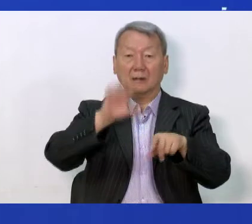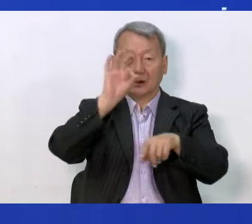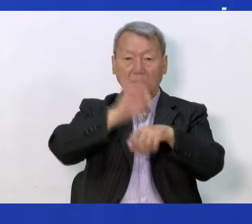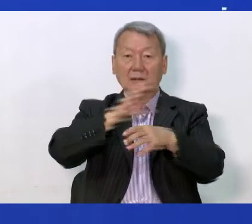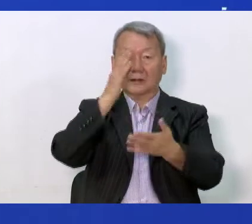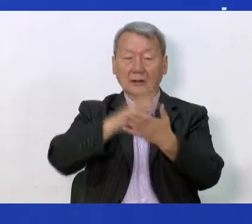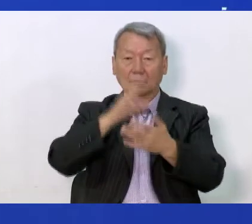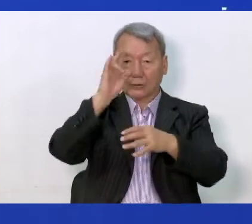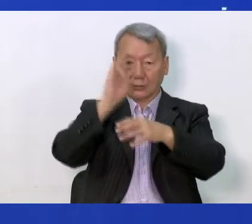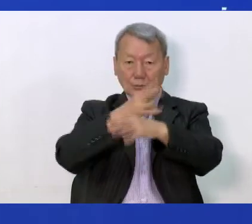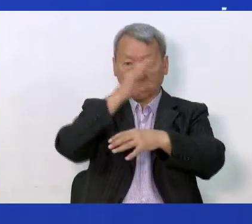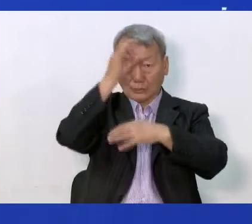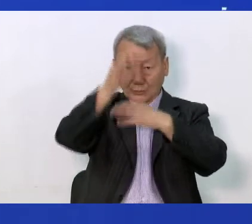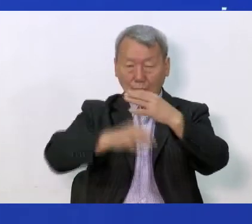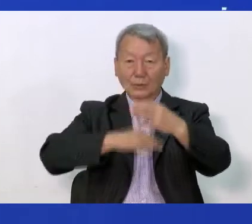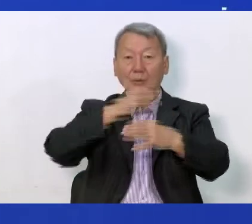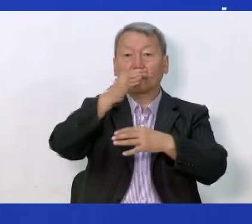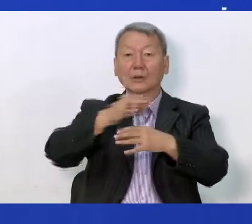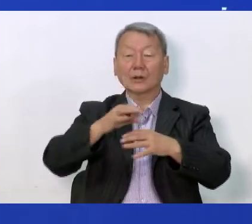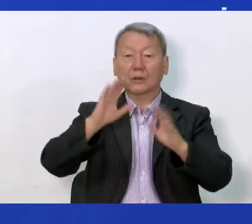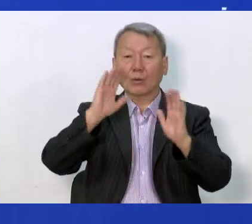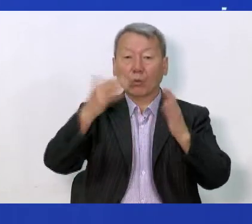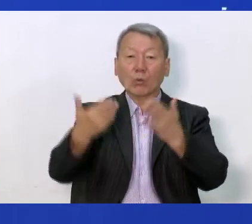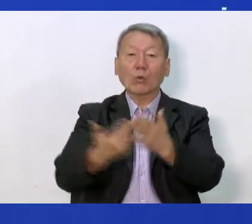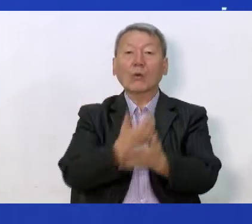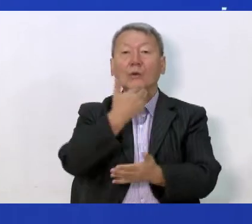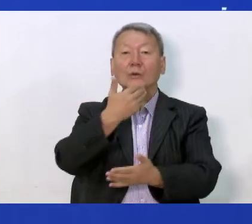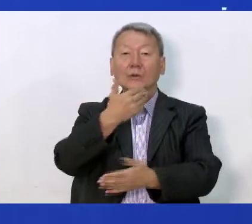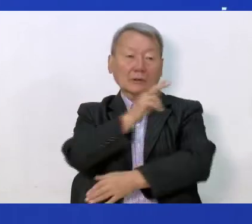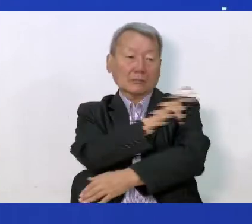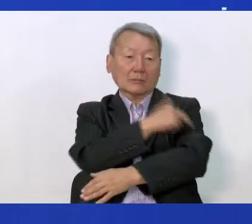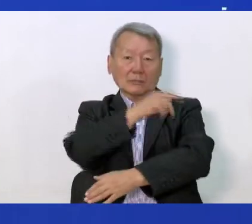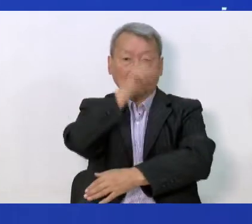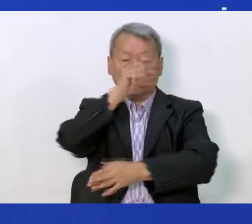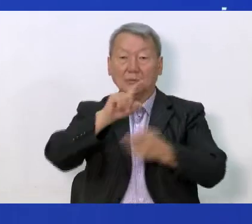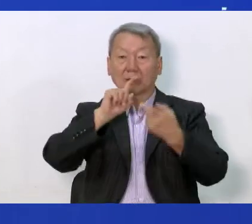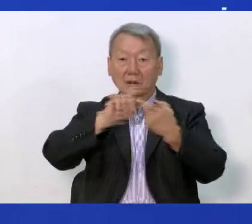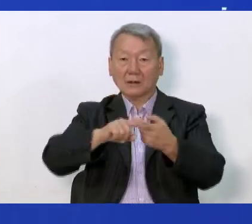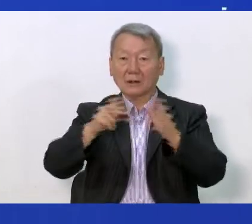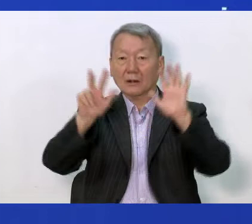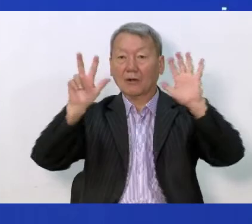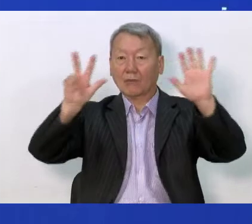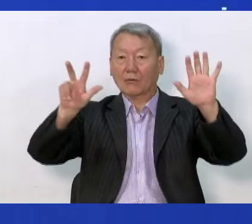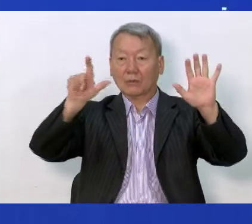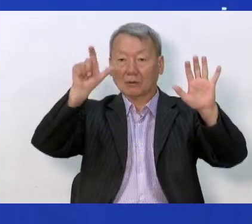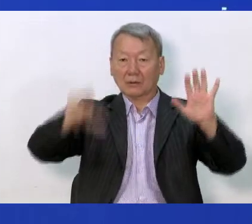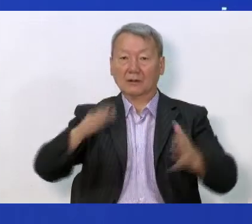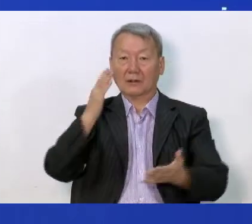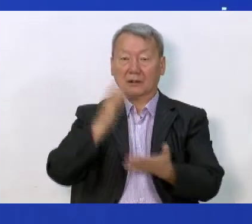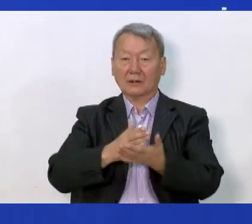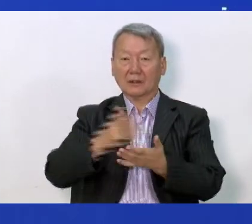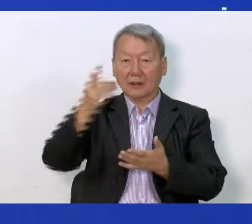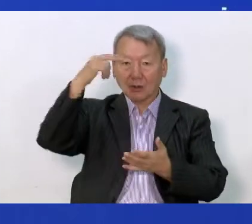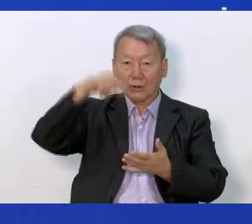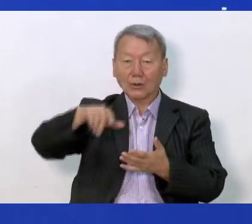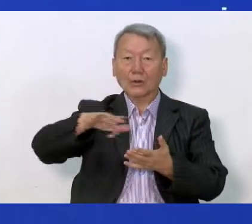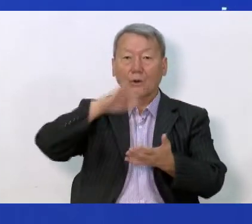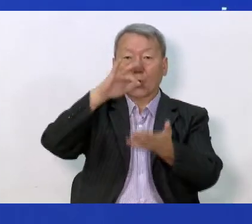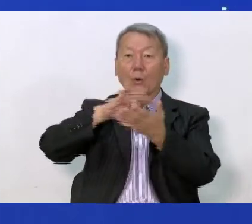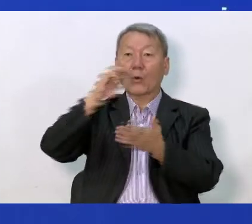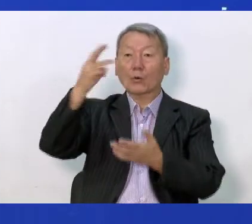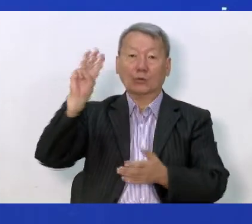катталды. Бир сутка ичинде жаңы катталган учурлардын саны 8 кишини түздү. Алардын ичинен Ош